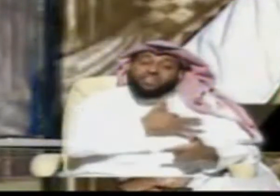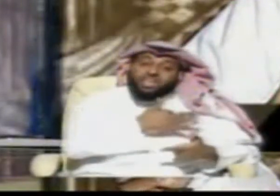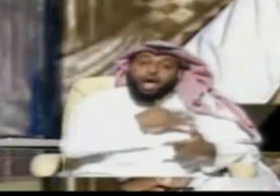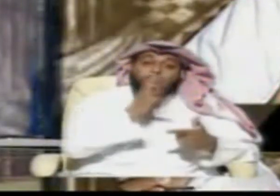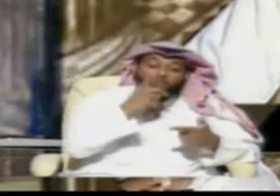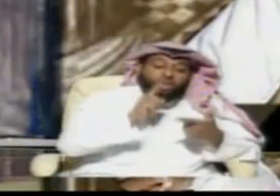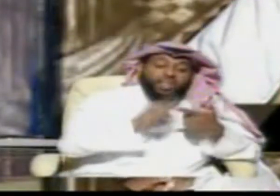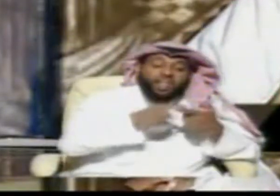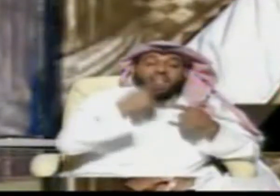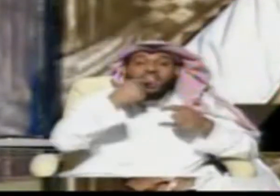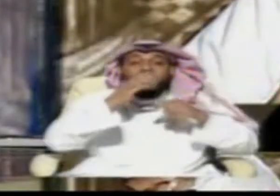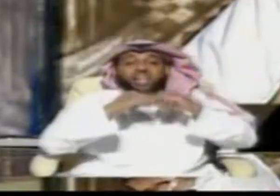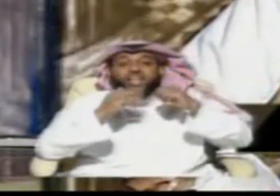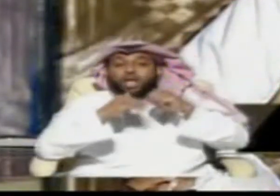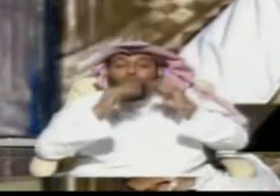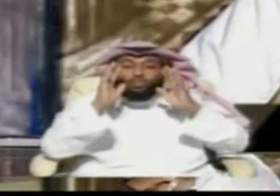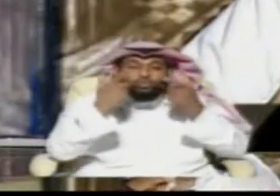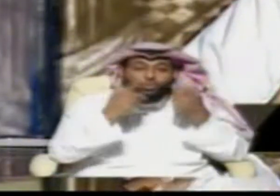أم ناصر